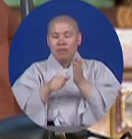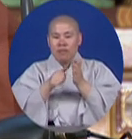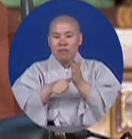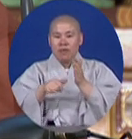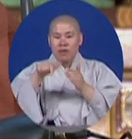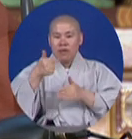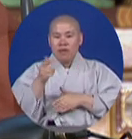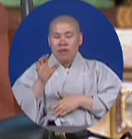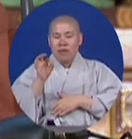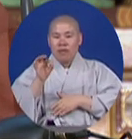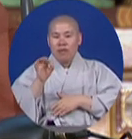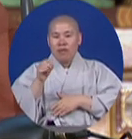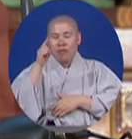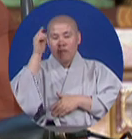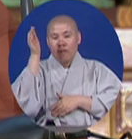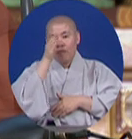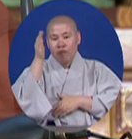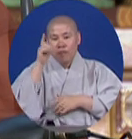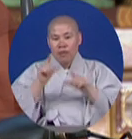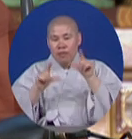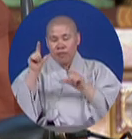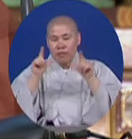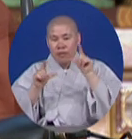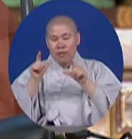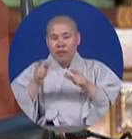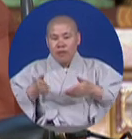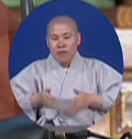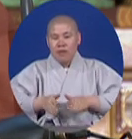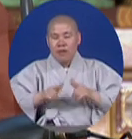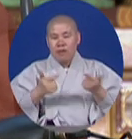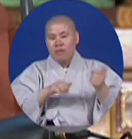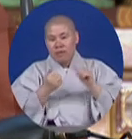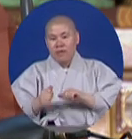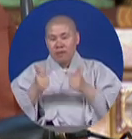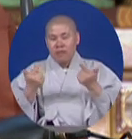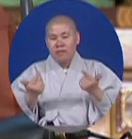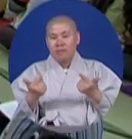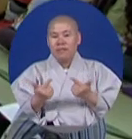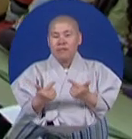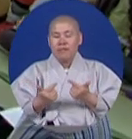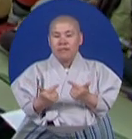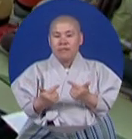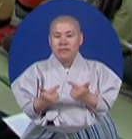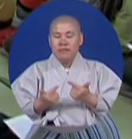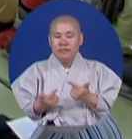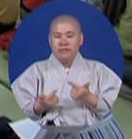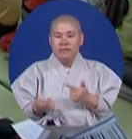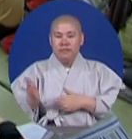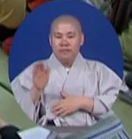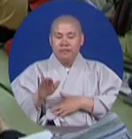공상이에요. 공상이라는 게 뭐냐? 불생불멸이다 이 말이에요. 그래서 이것을